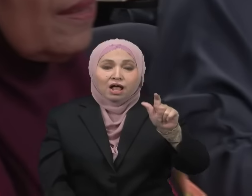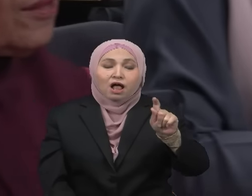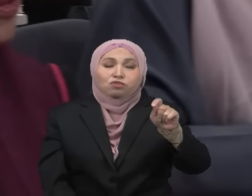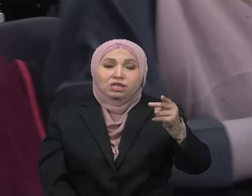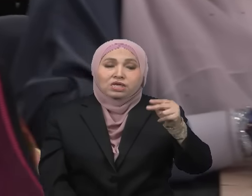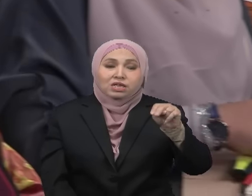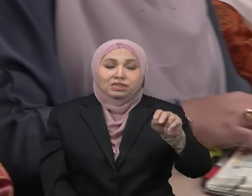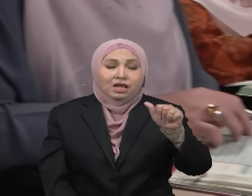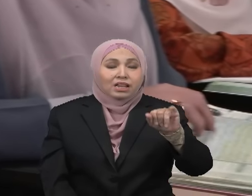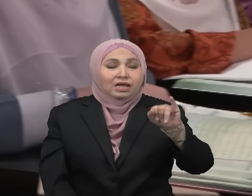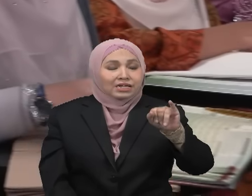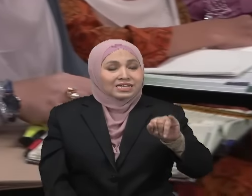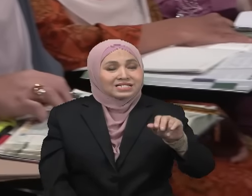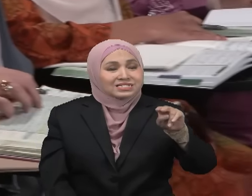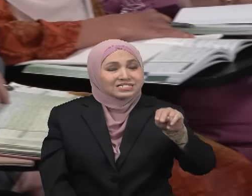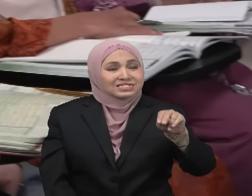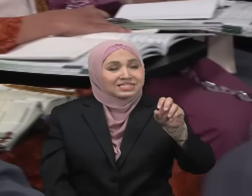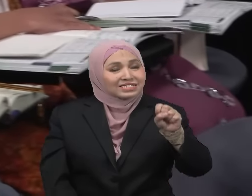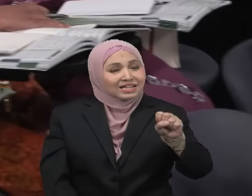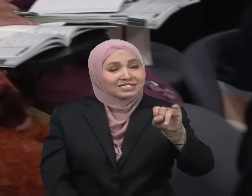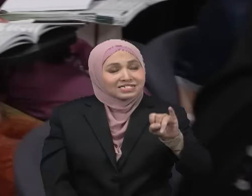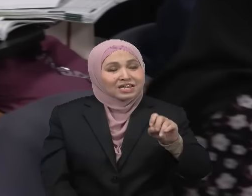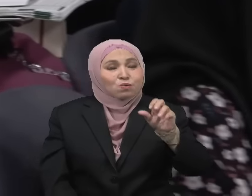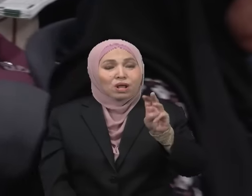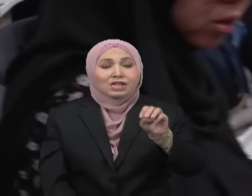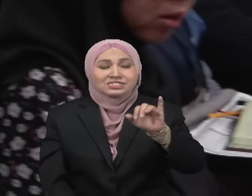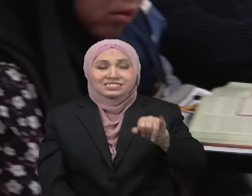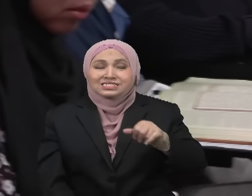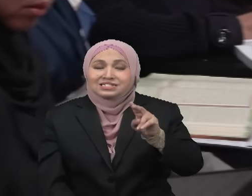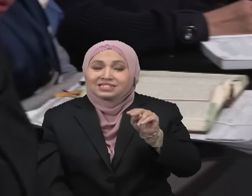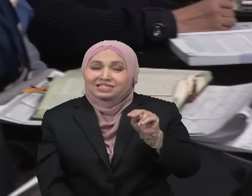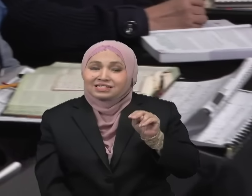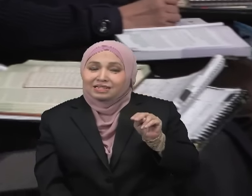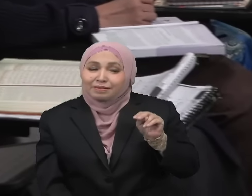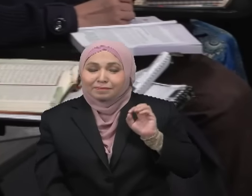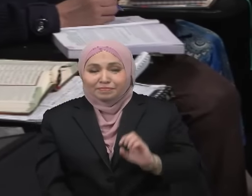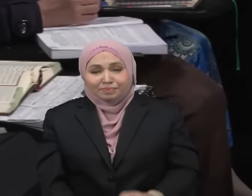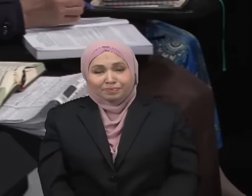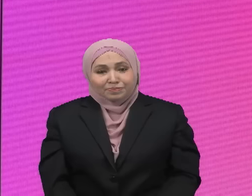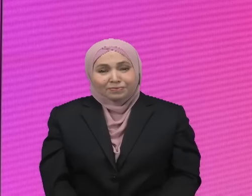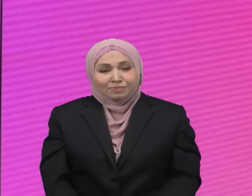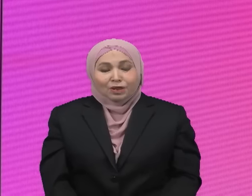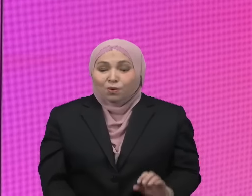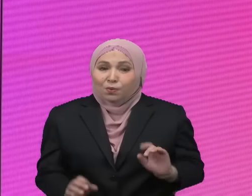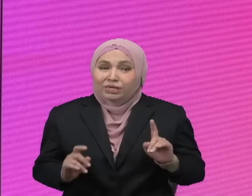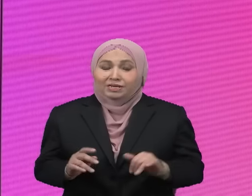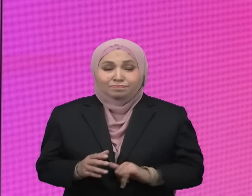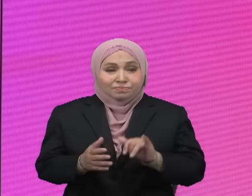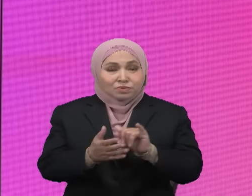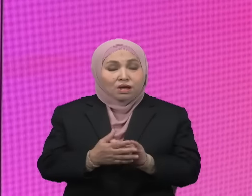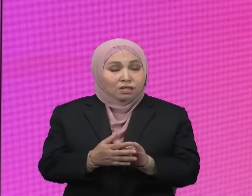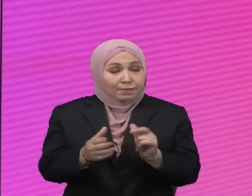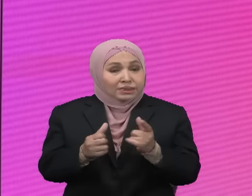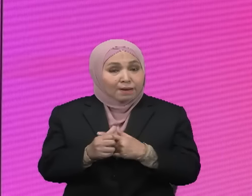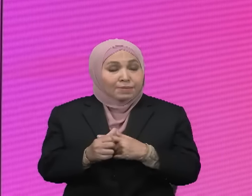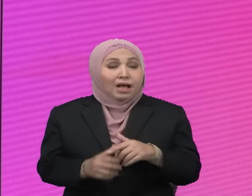الشياطين الإنس والجن. Okey, ya, iaitu pertama